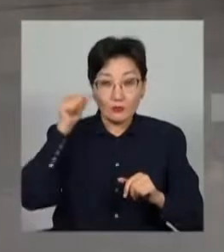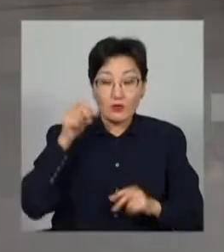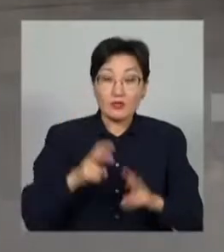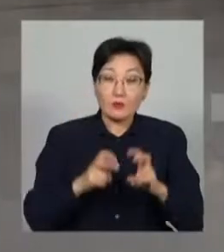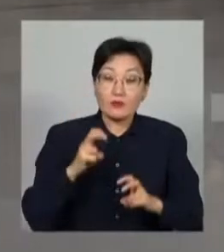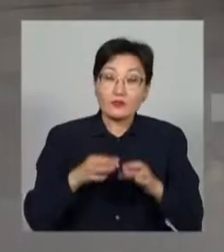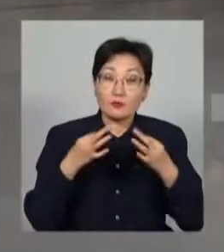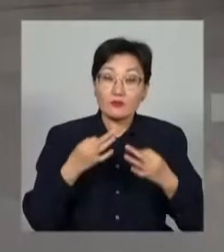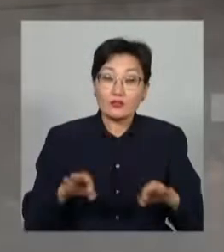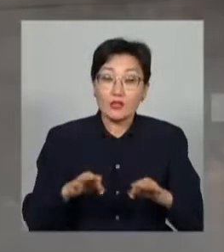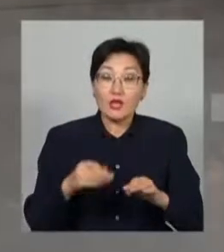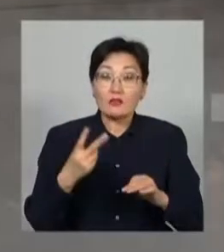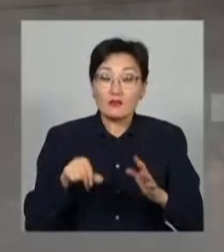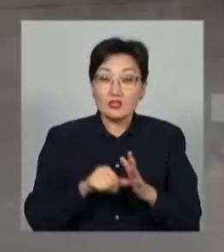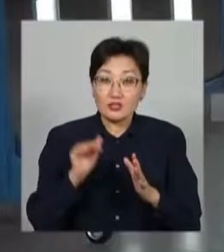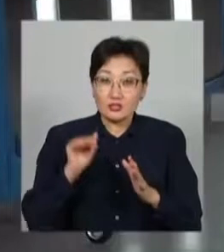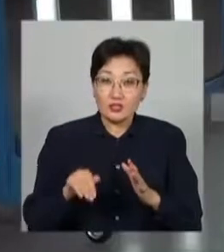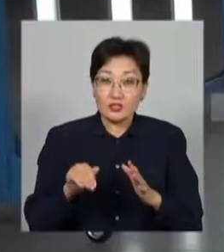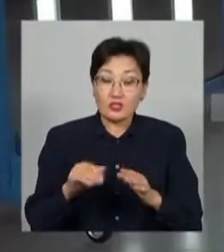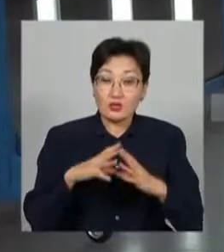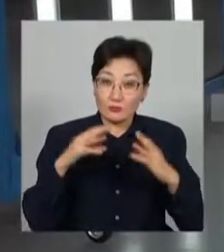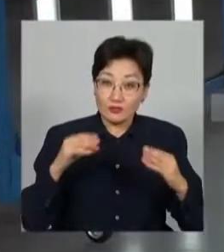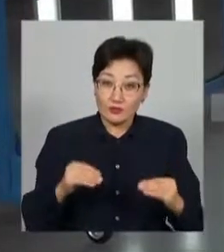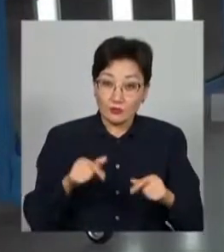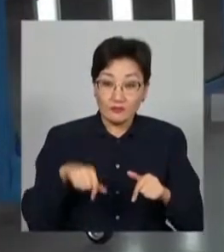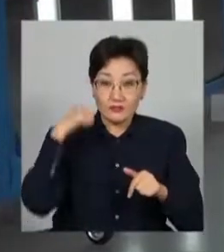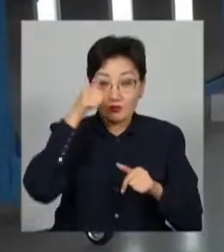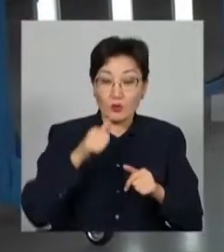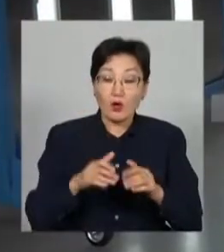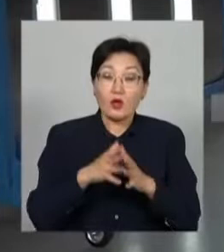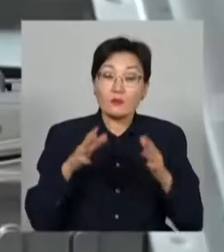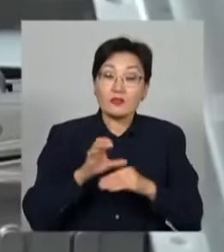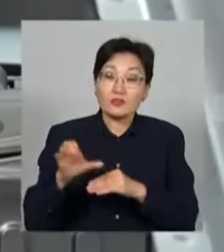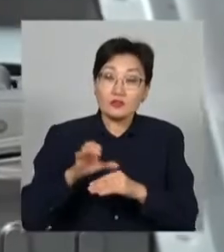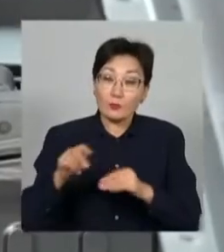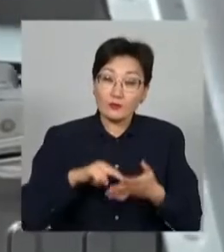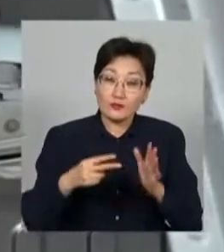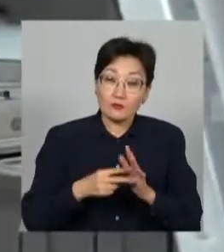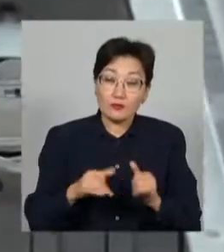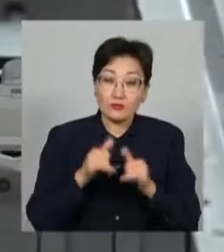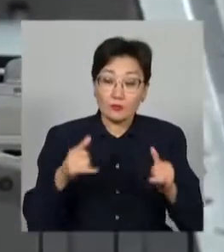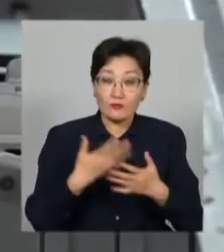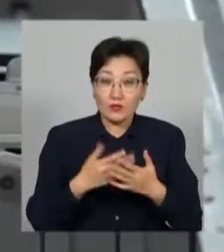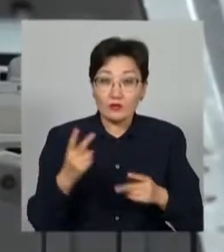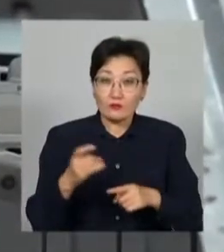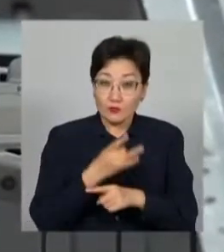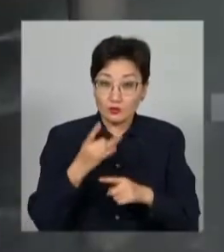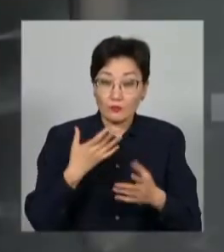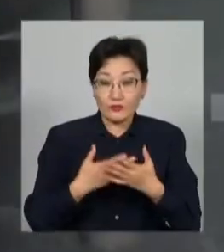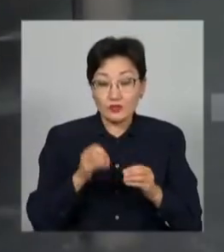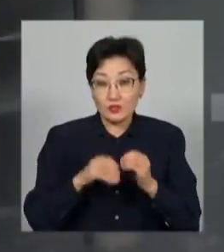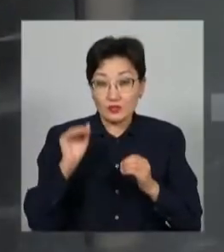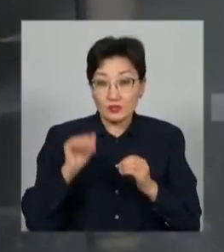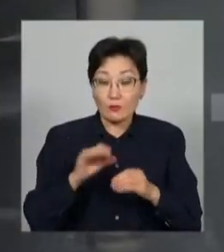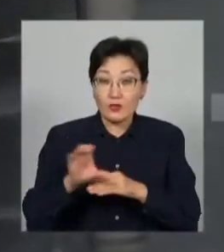предприятие выпустило 26 тысяч единиц транспортных средств. В этом году объем производства планируют увеличить почти вдвое. Около 10